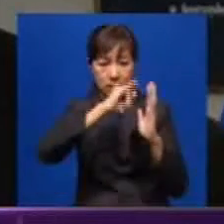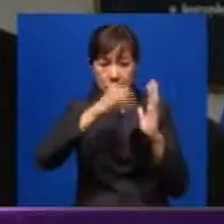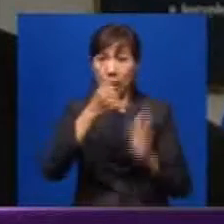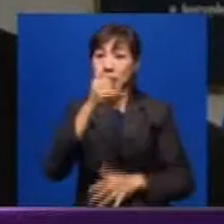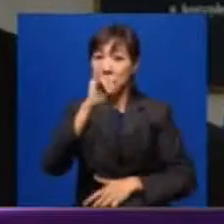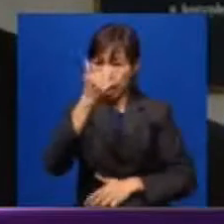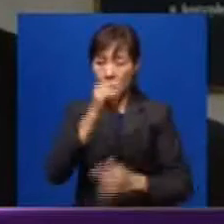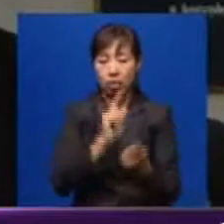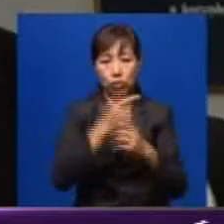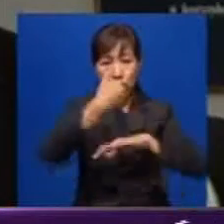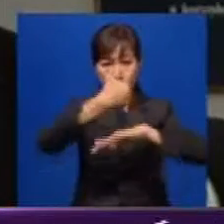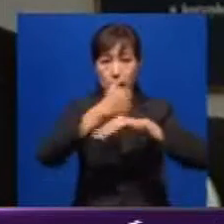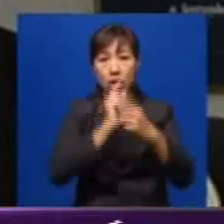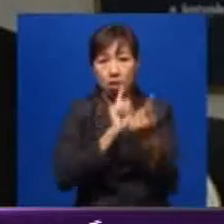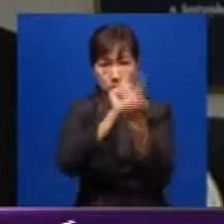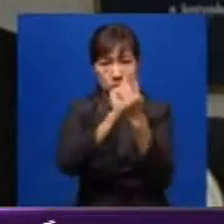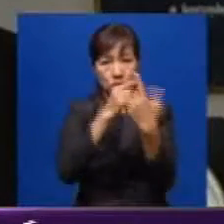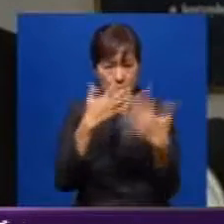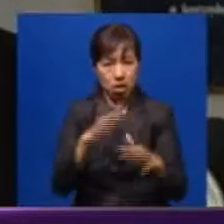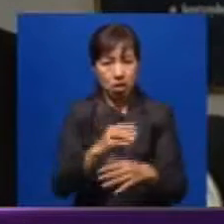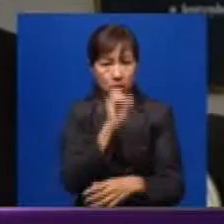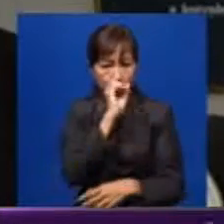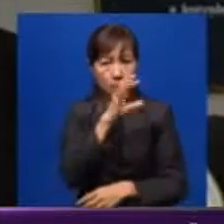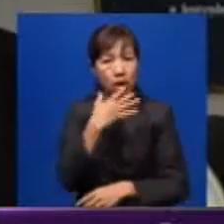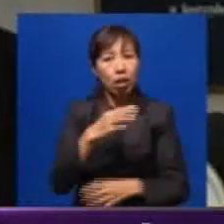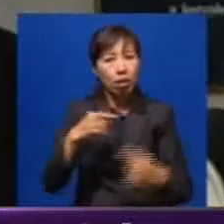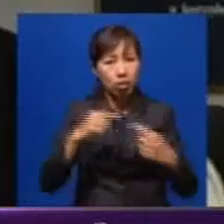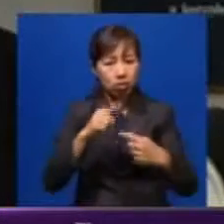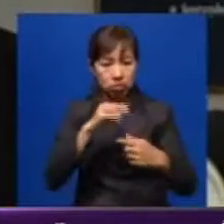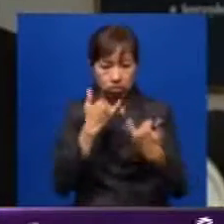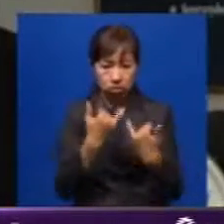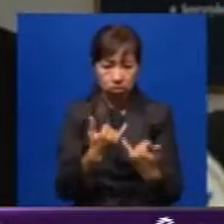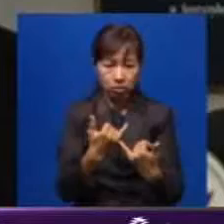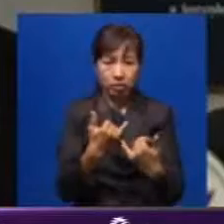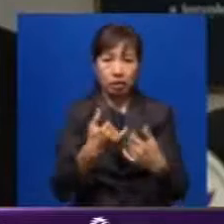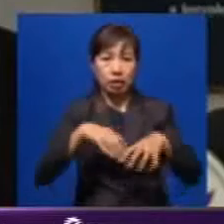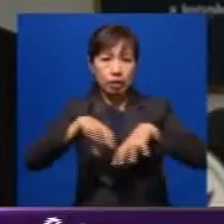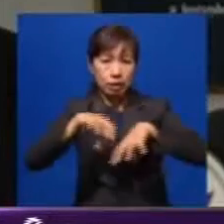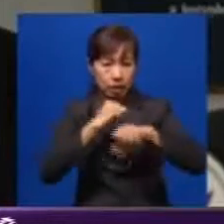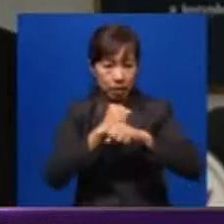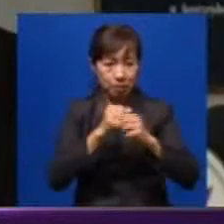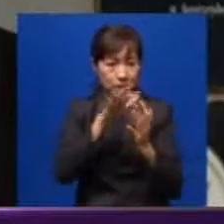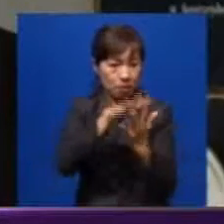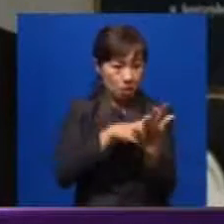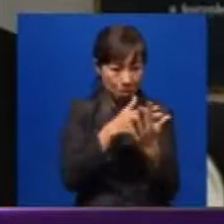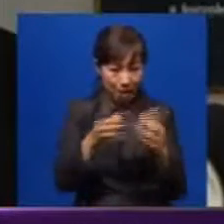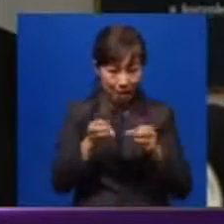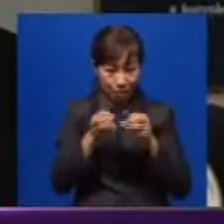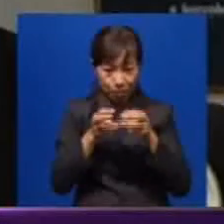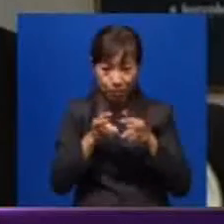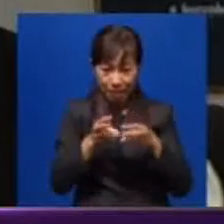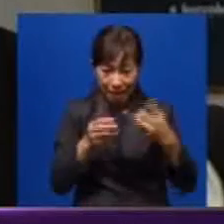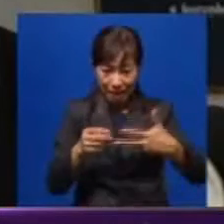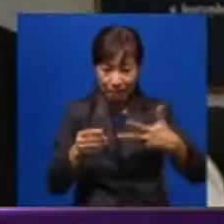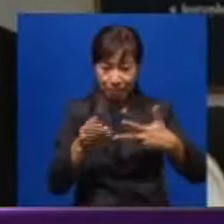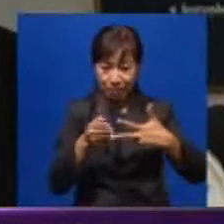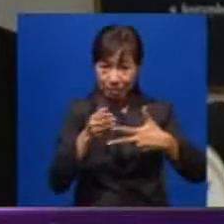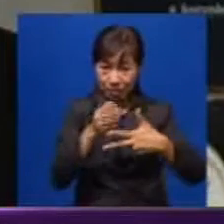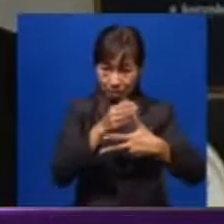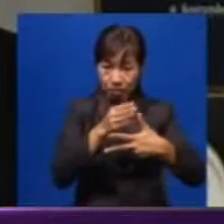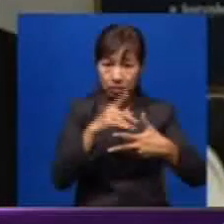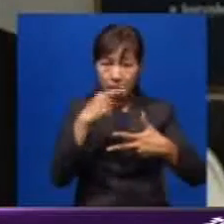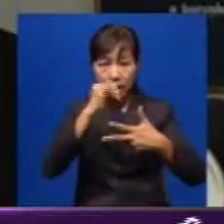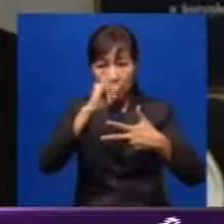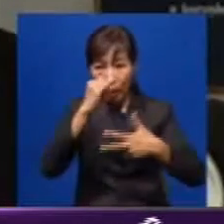ยไปแล้วกับผู้ว่าการจังหวัดว่าในขณะที่กำลังจะมีการดำเนินการตามแนวทางนี้ส่วนจังหวัดใดที่ทำ